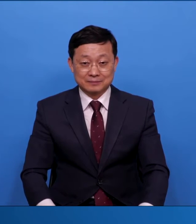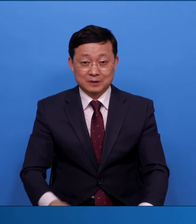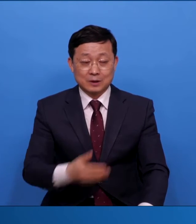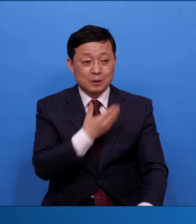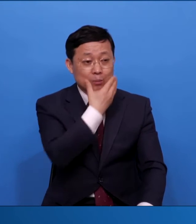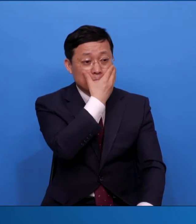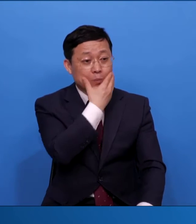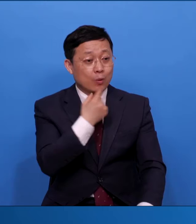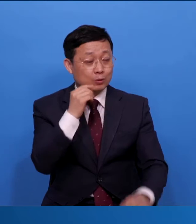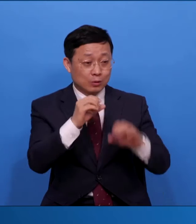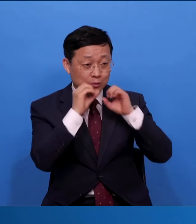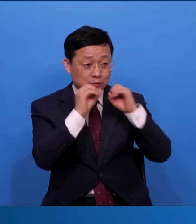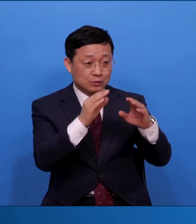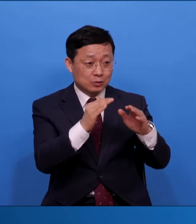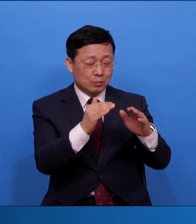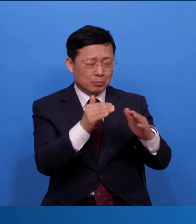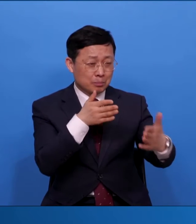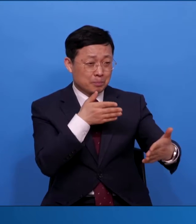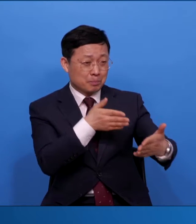마게도냐를 보내서